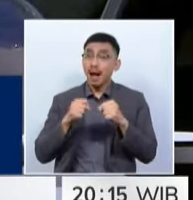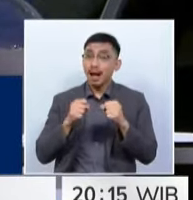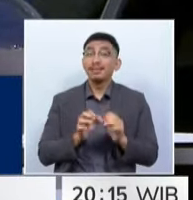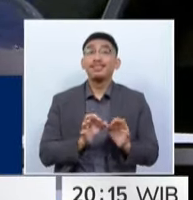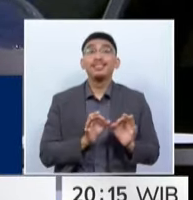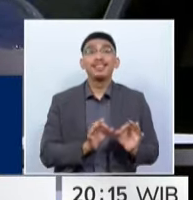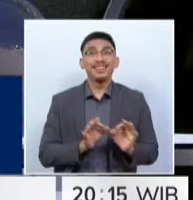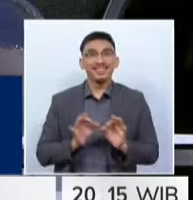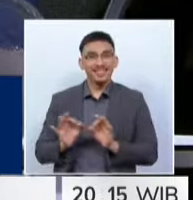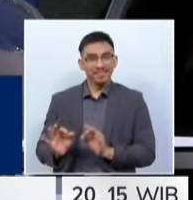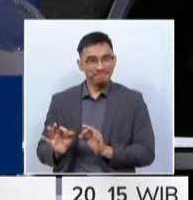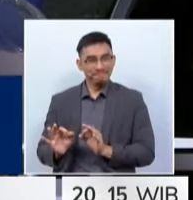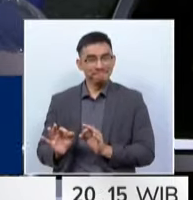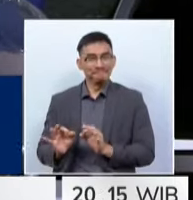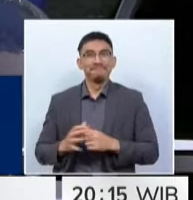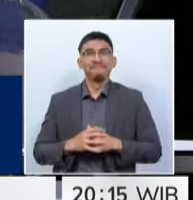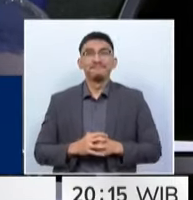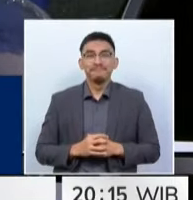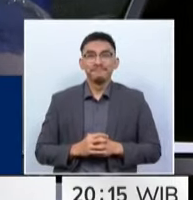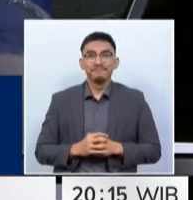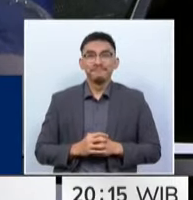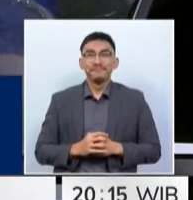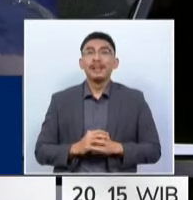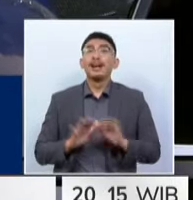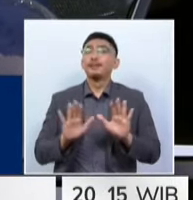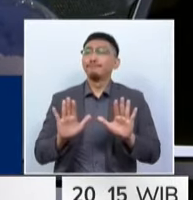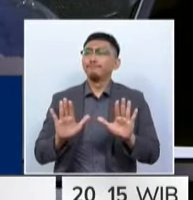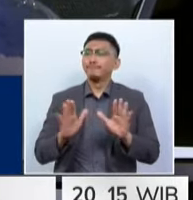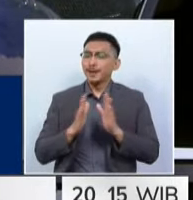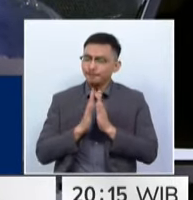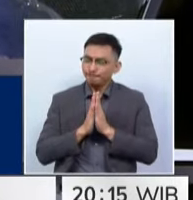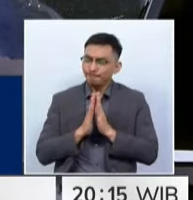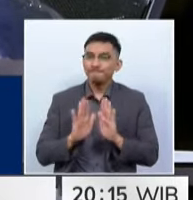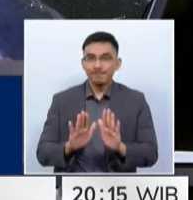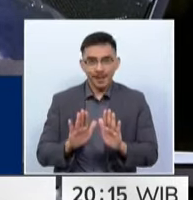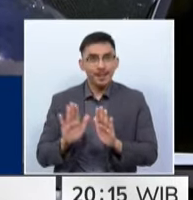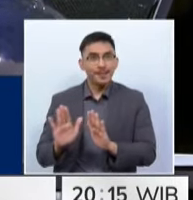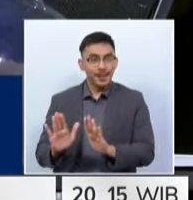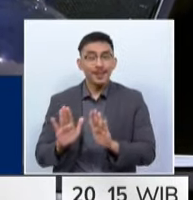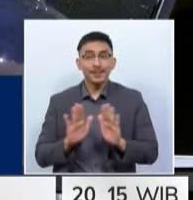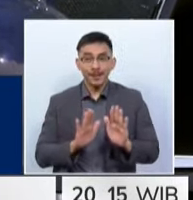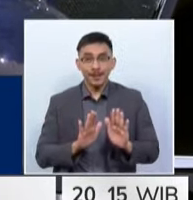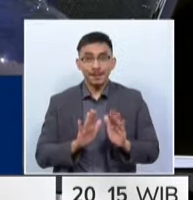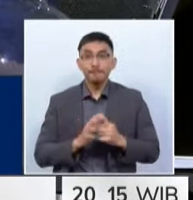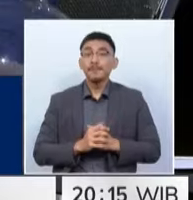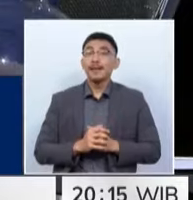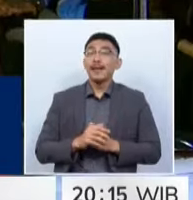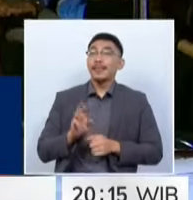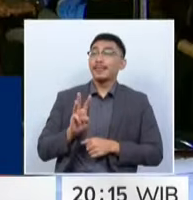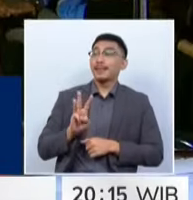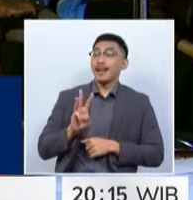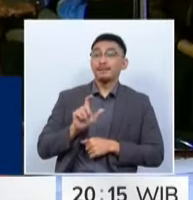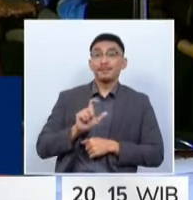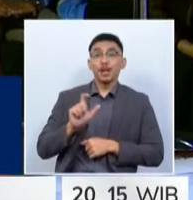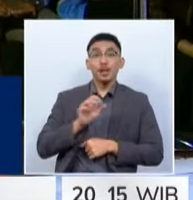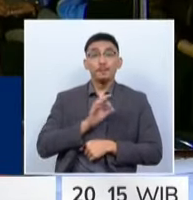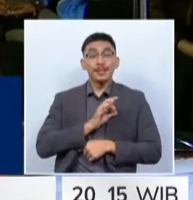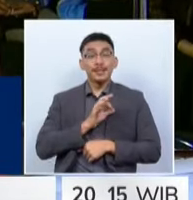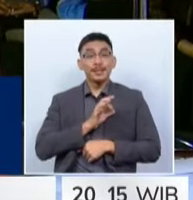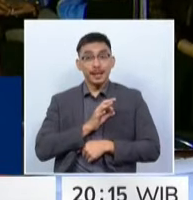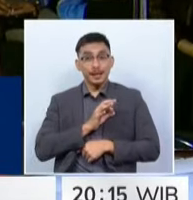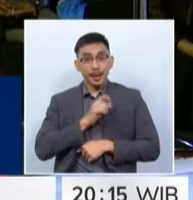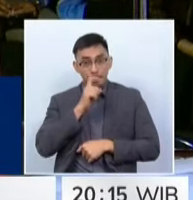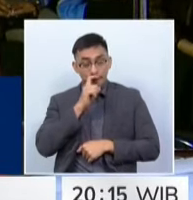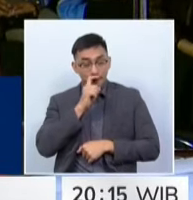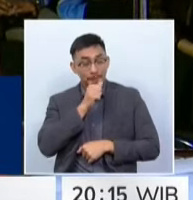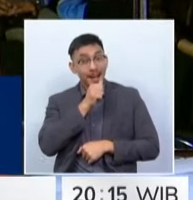ketertiban baik dimohon tenang baik kepada tiga calon presiden Bapak Anis bwedan